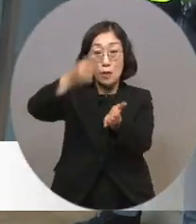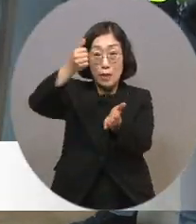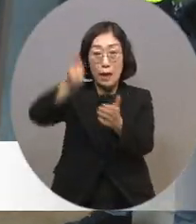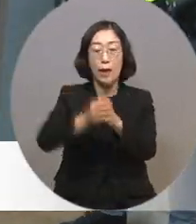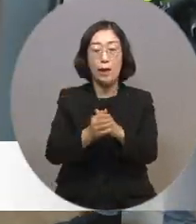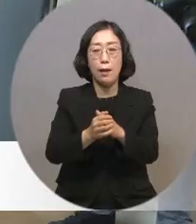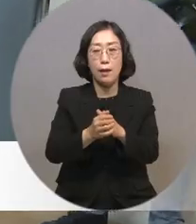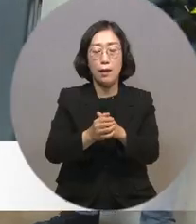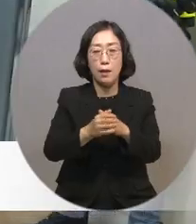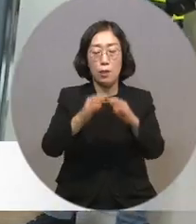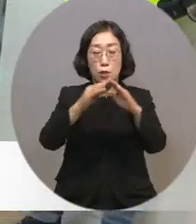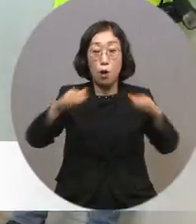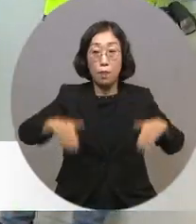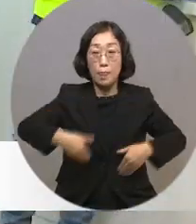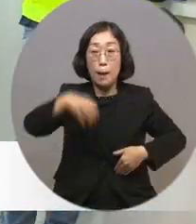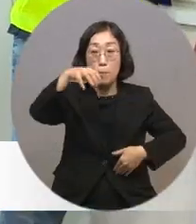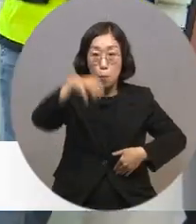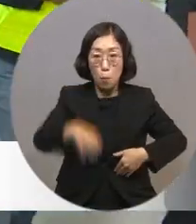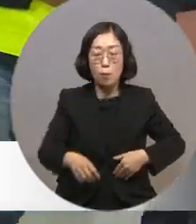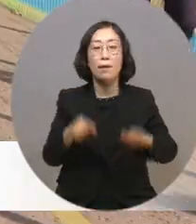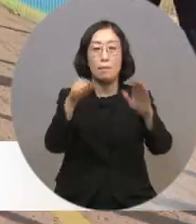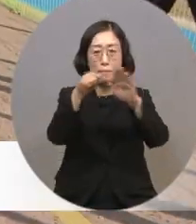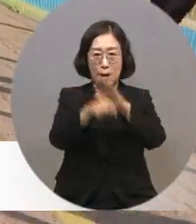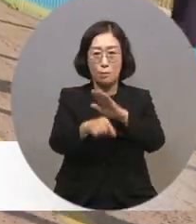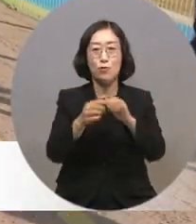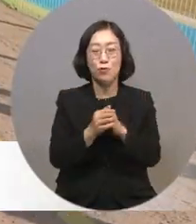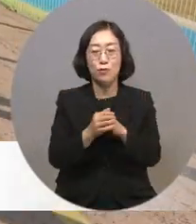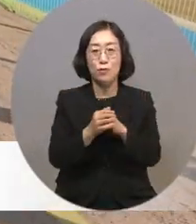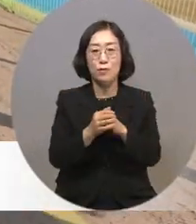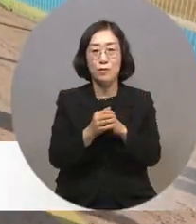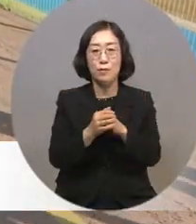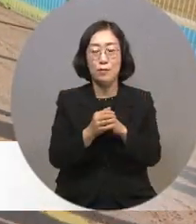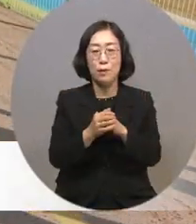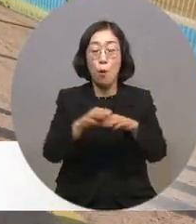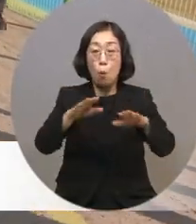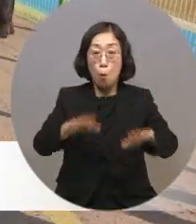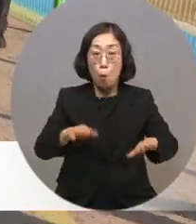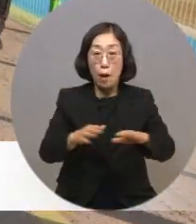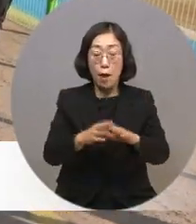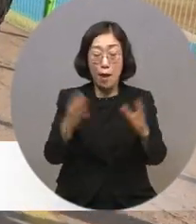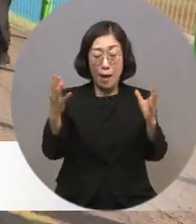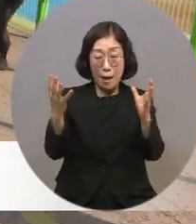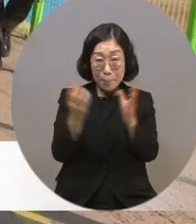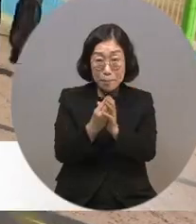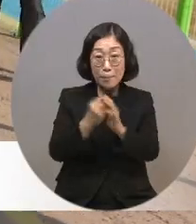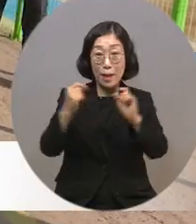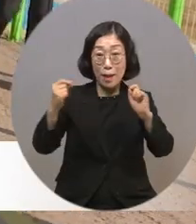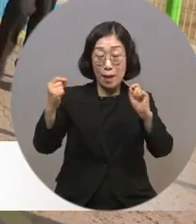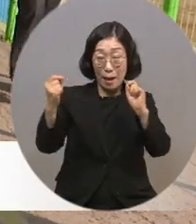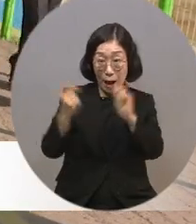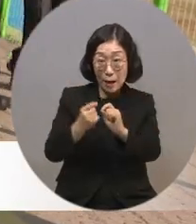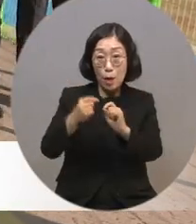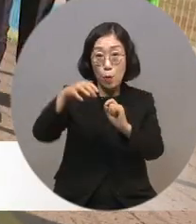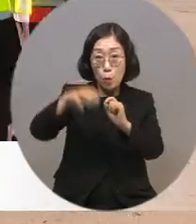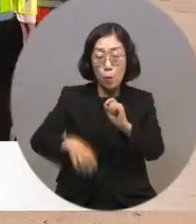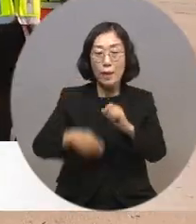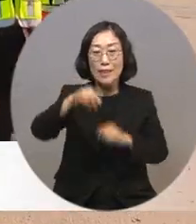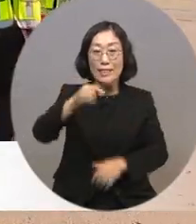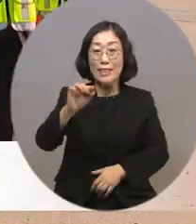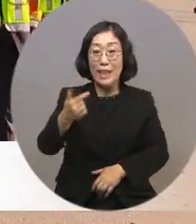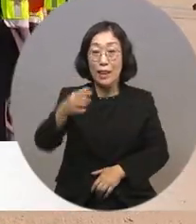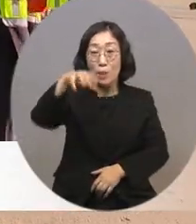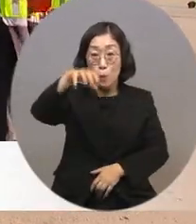1번지 전남도를 방문했습니다. 한 총리는 올해 준공을 눈앞에 둔 신안군 앞바다